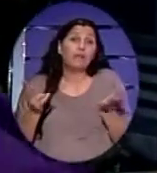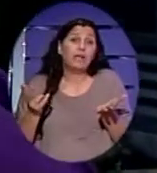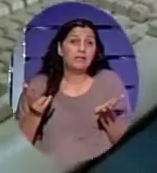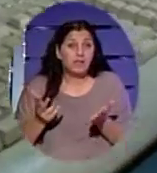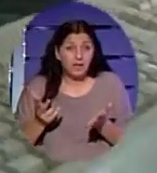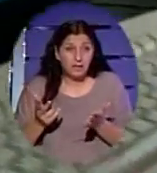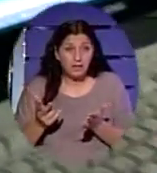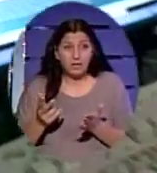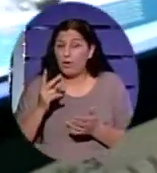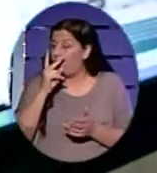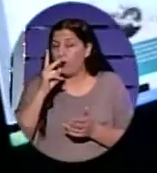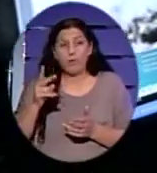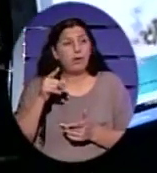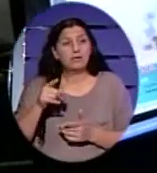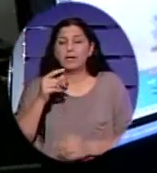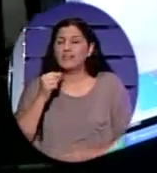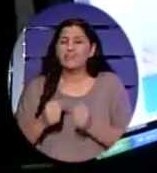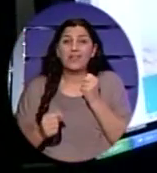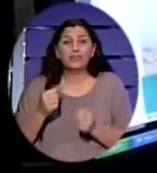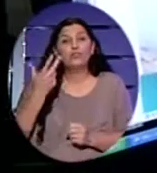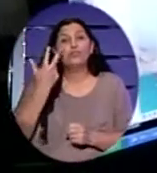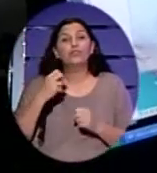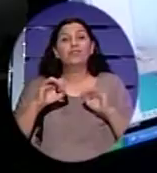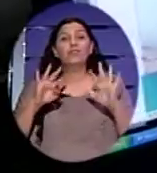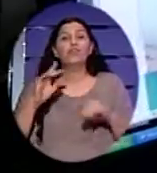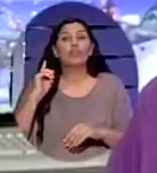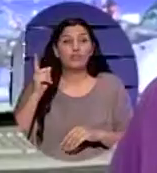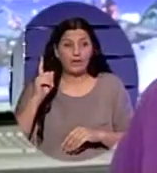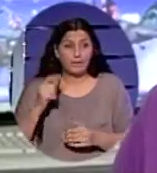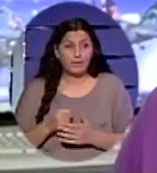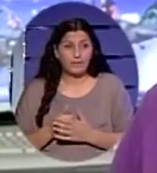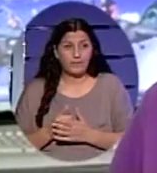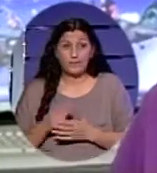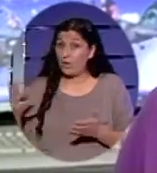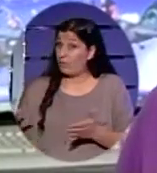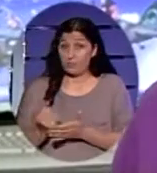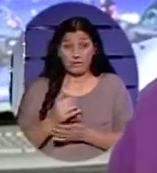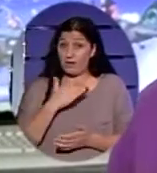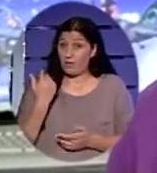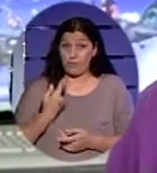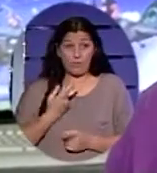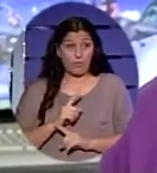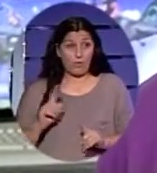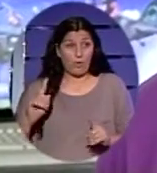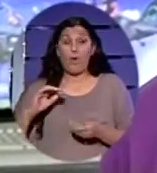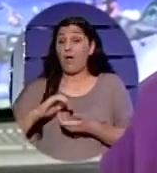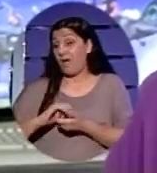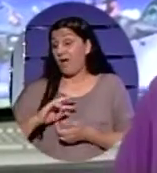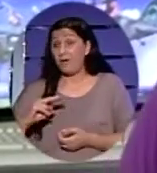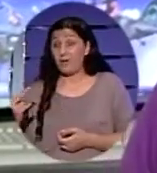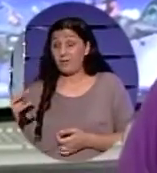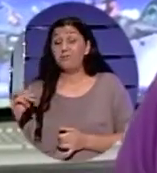18. המראות האלו לא עוזבים אותו גם 39 שנה אחרי. לא הצליחו להרוג אותך, אבל הרגו את החברים שלך